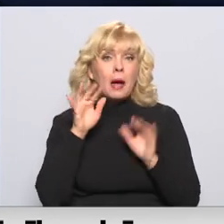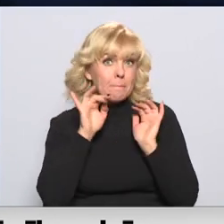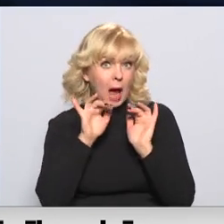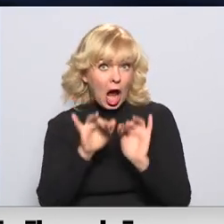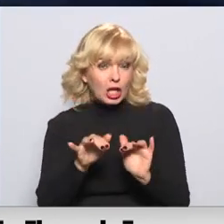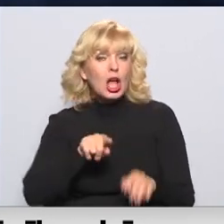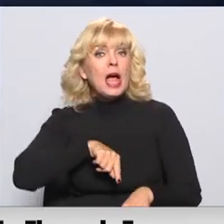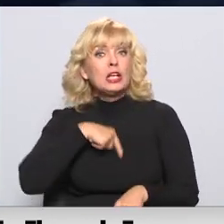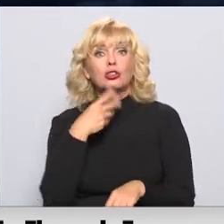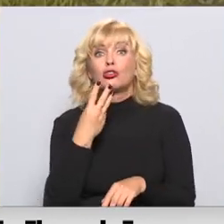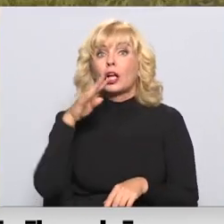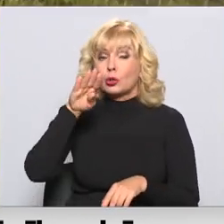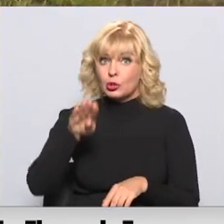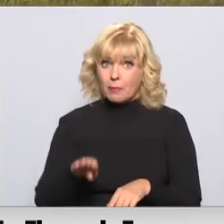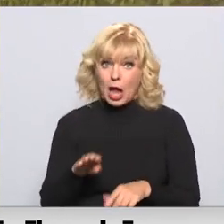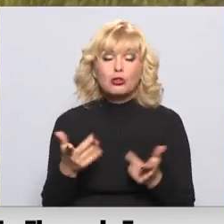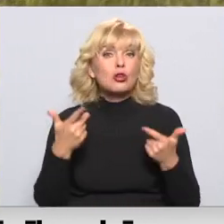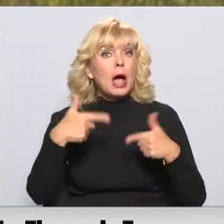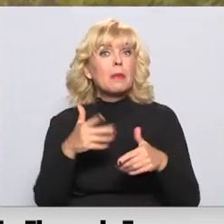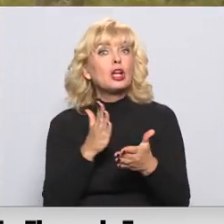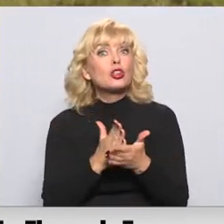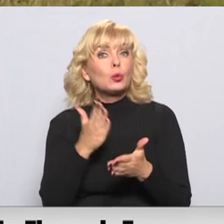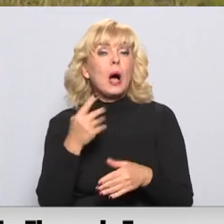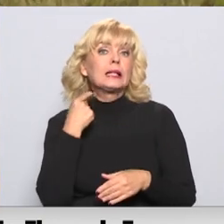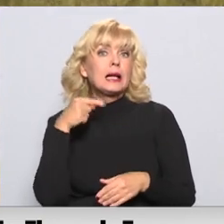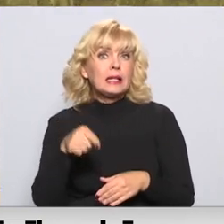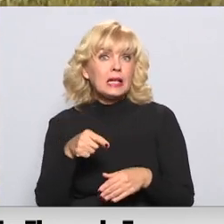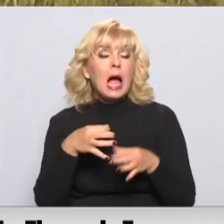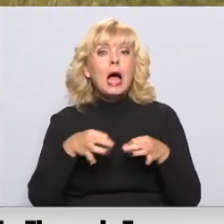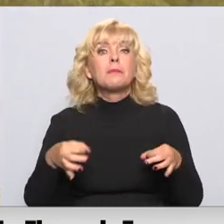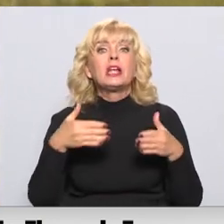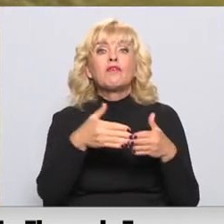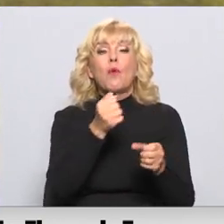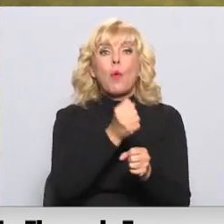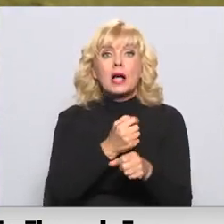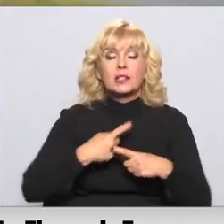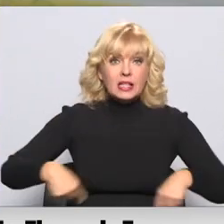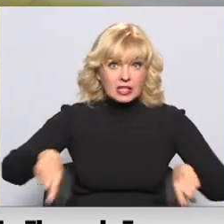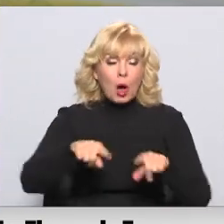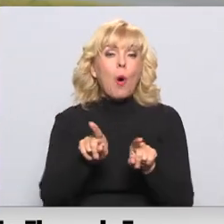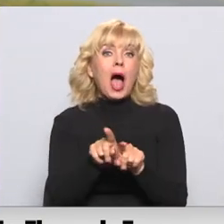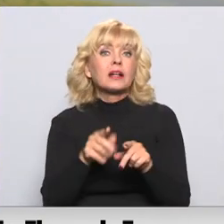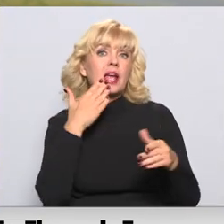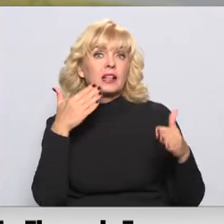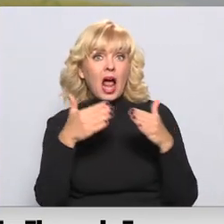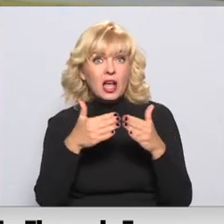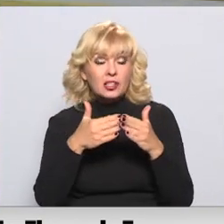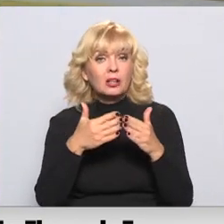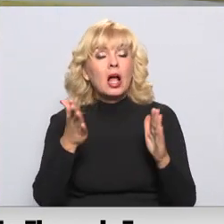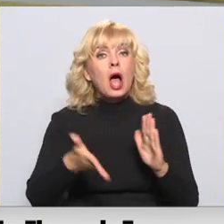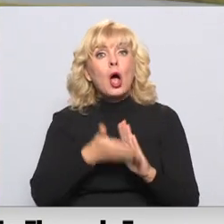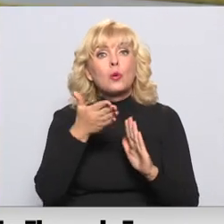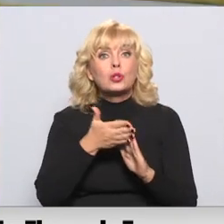meklēšanā – ilgs 4 mēnešus. Tās norisinās Rīgā, Brīvostes teritorijā un Rēzeknē. Lai uzlabotu suņu